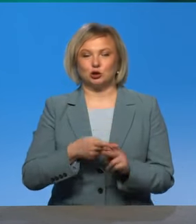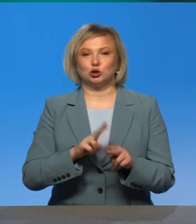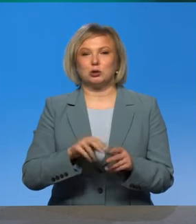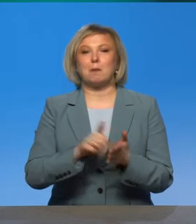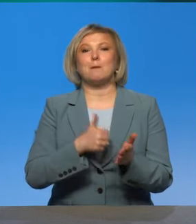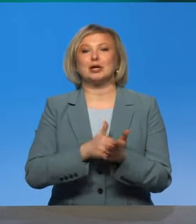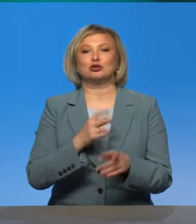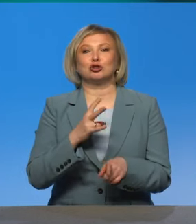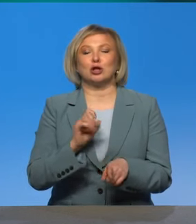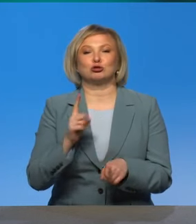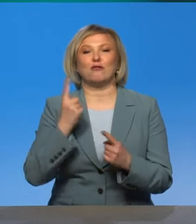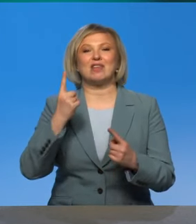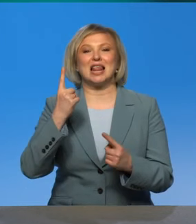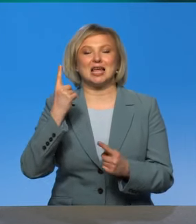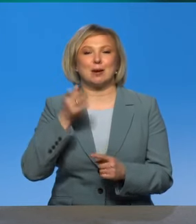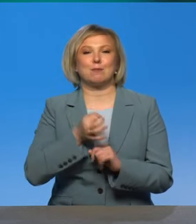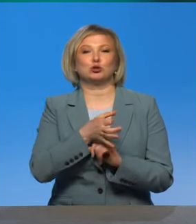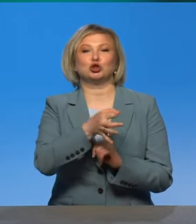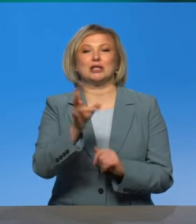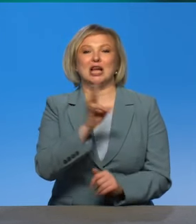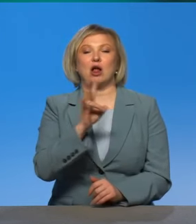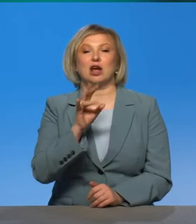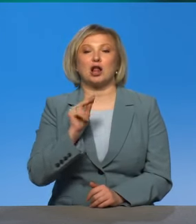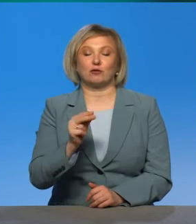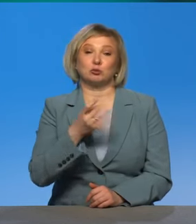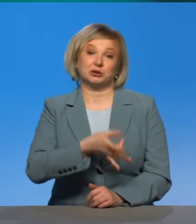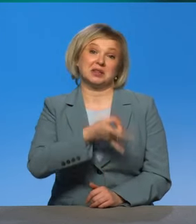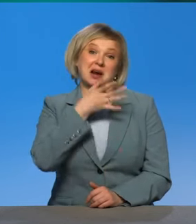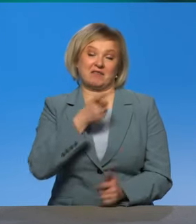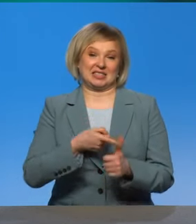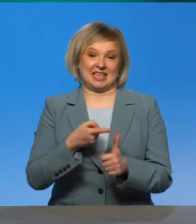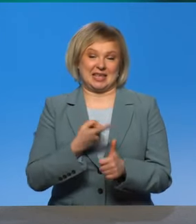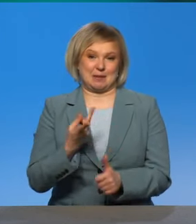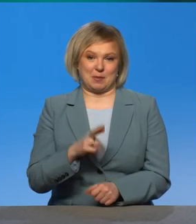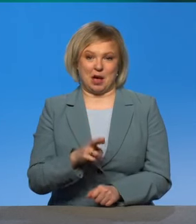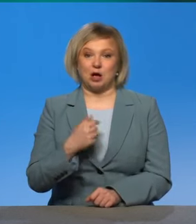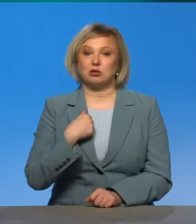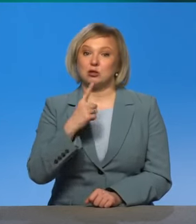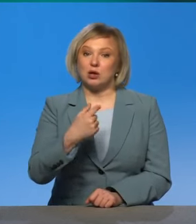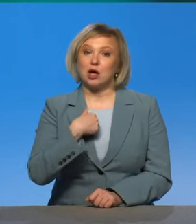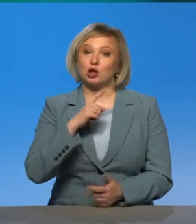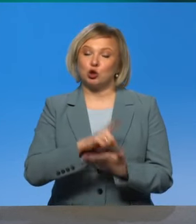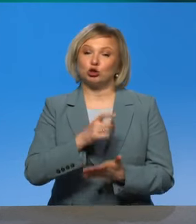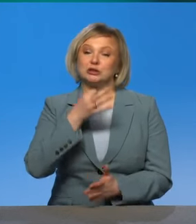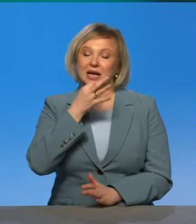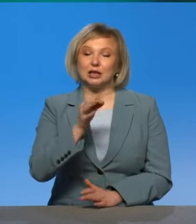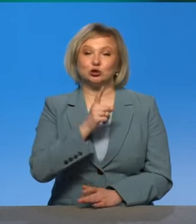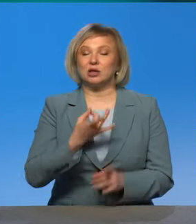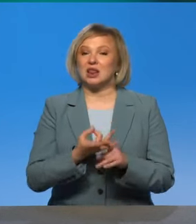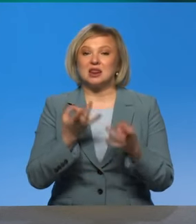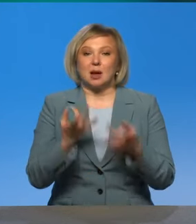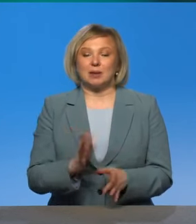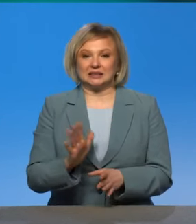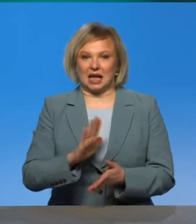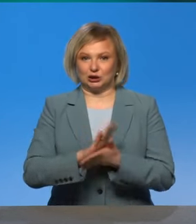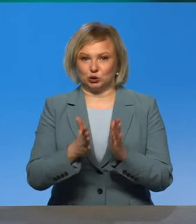что великий путешественник Николай Николаевич. Они сказали, просто нравится имя. Но я вам должен сказать, что это непростая ситуация была в Советском Союзе.